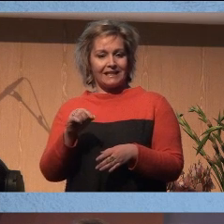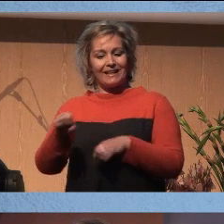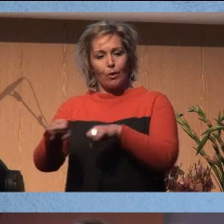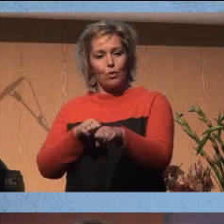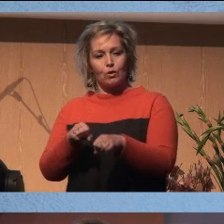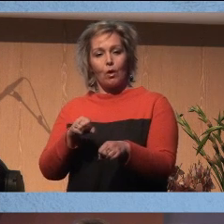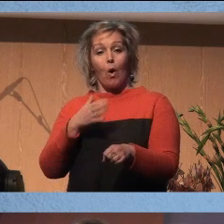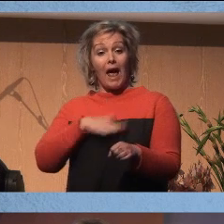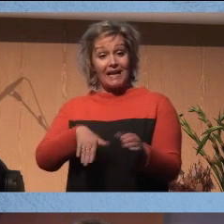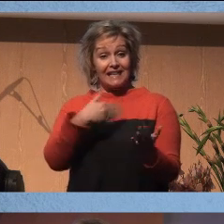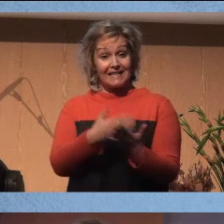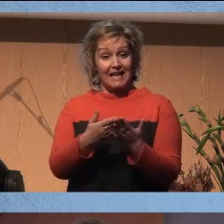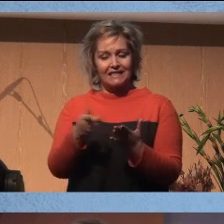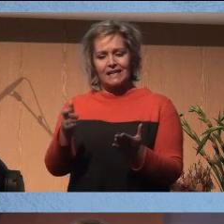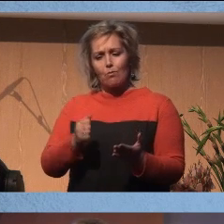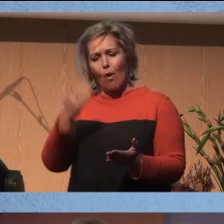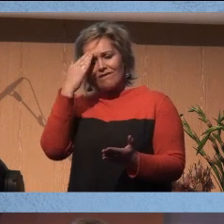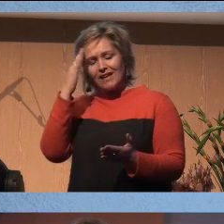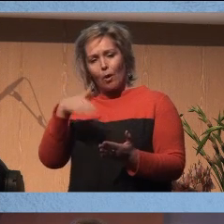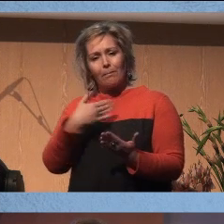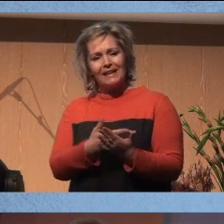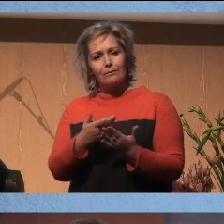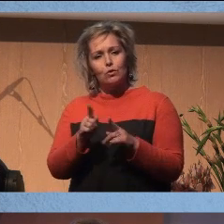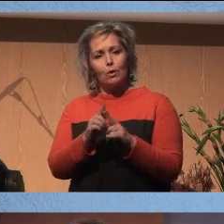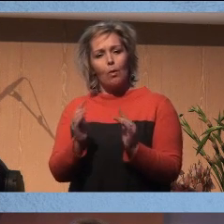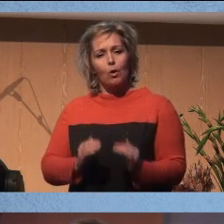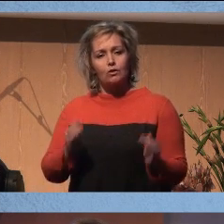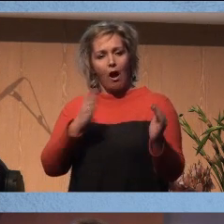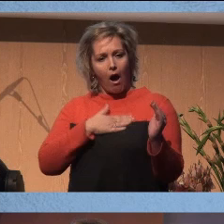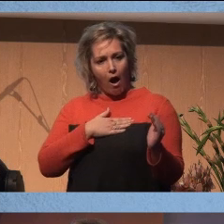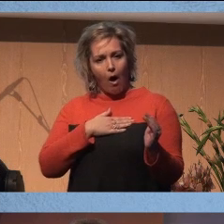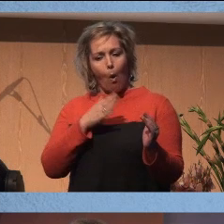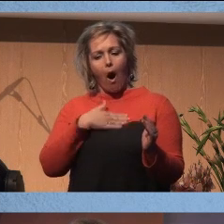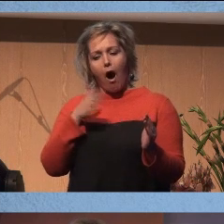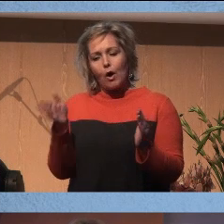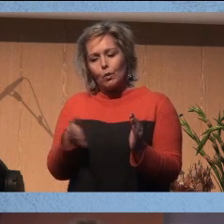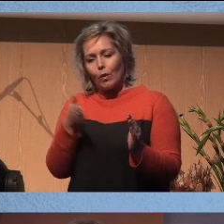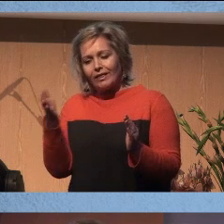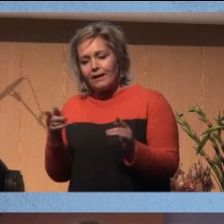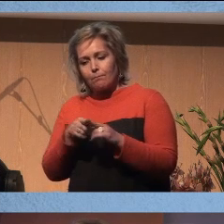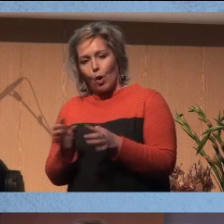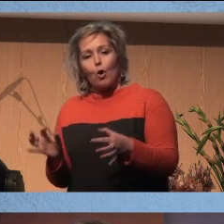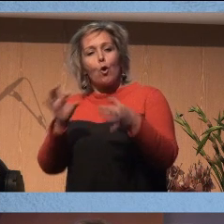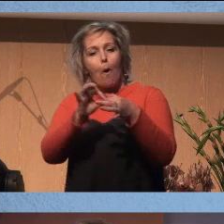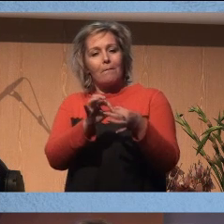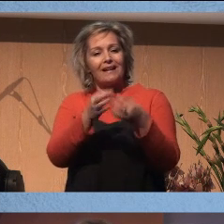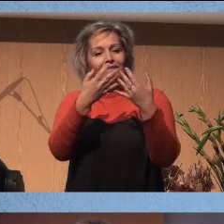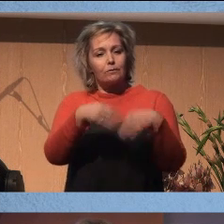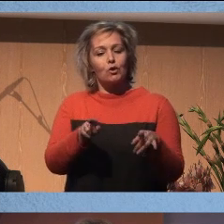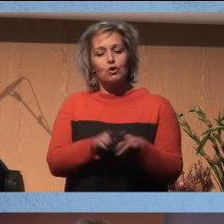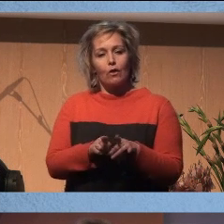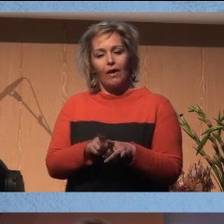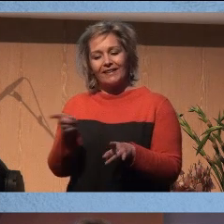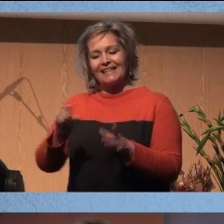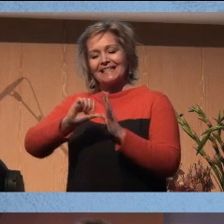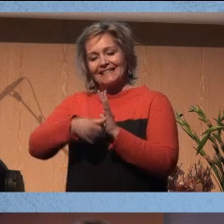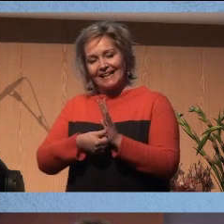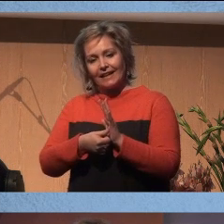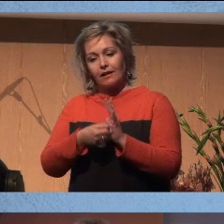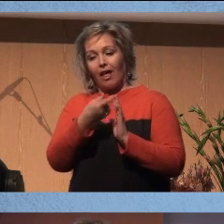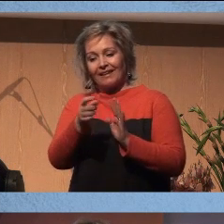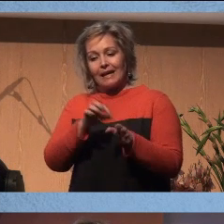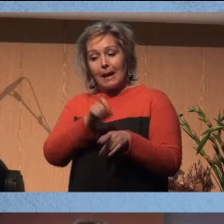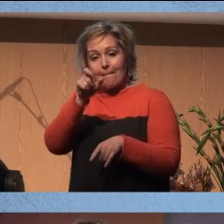Og helsetjenesten må vite om tilbudene som organisasjonene har, og ha rutiner for denne koblingsvirksomheten, slik at vi sikrer at